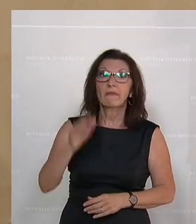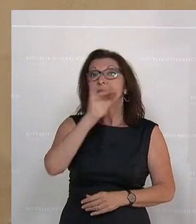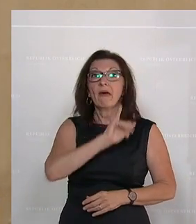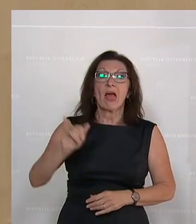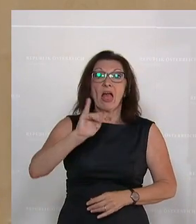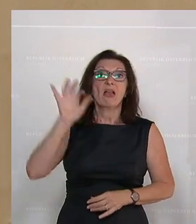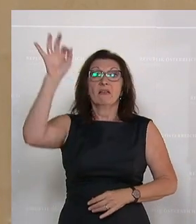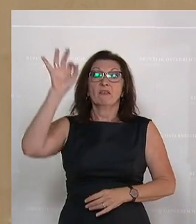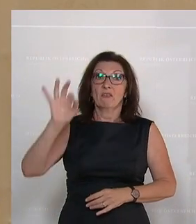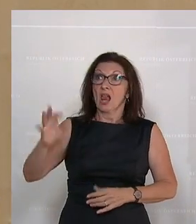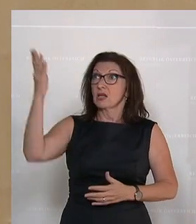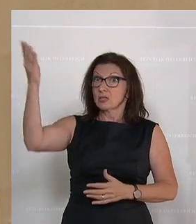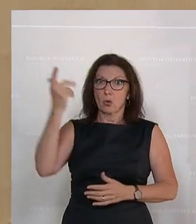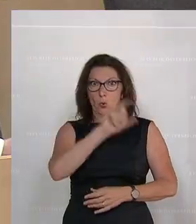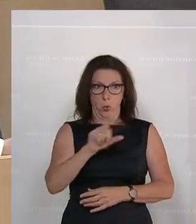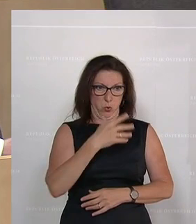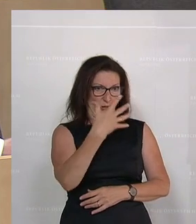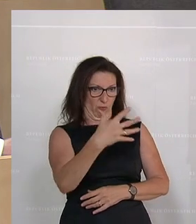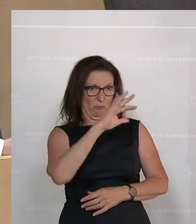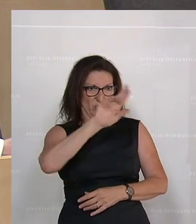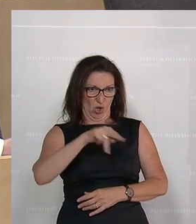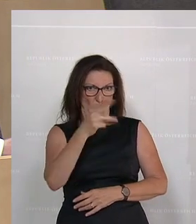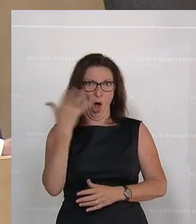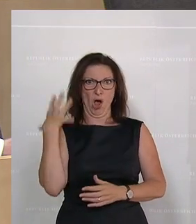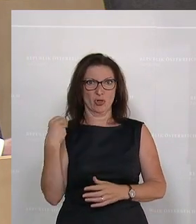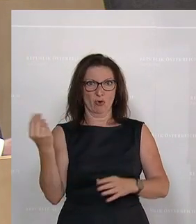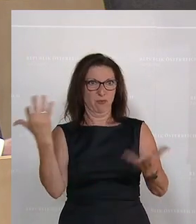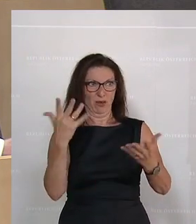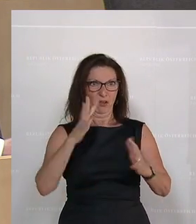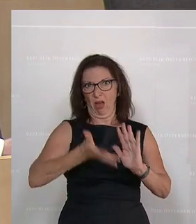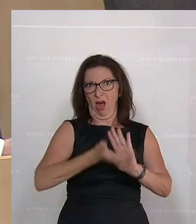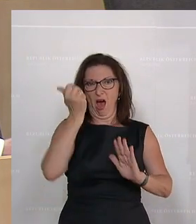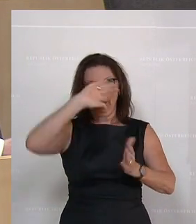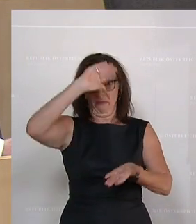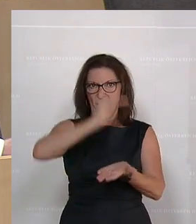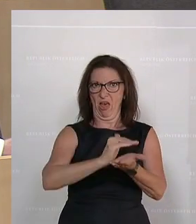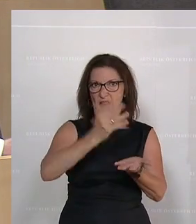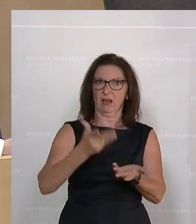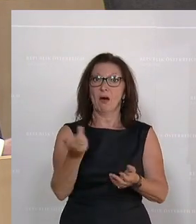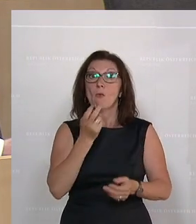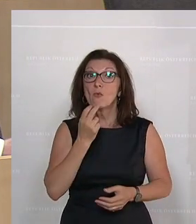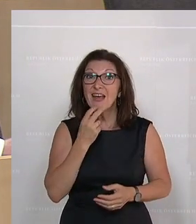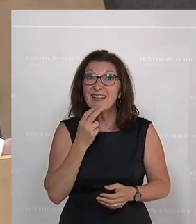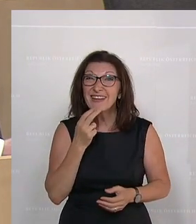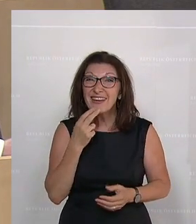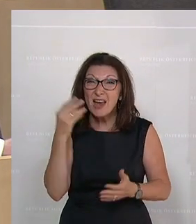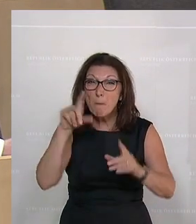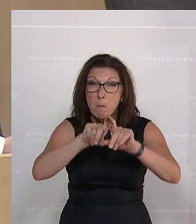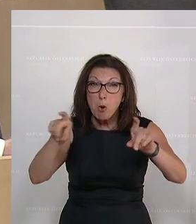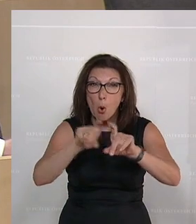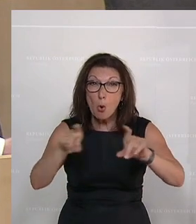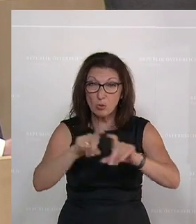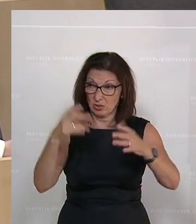einen großen teil von diesen 150 euro beck gefressen hat und mit dem energie bonus sind die leute jetzt die rechnungen hunderte